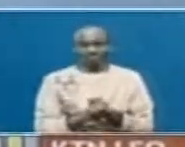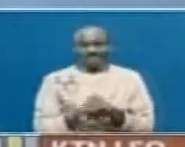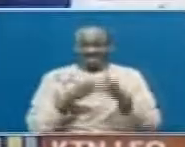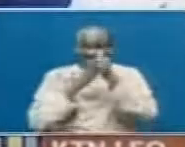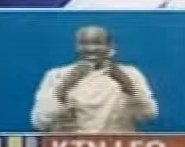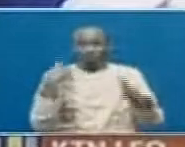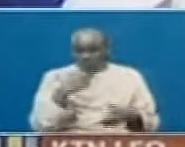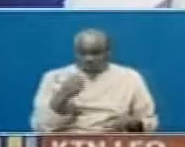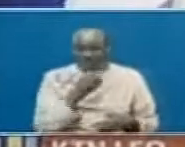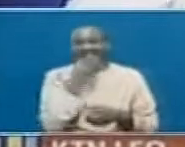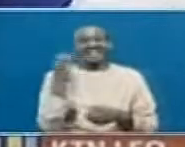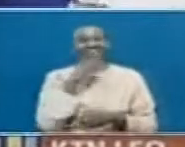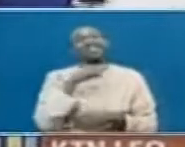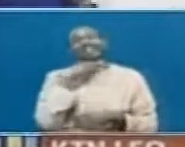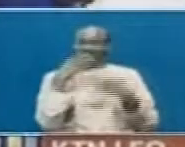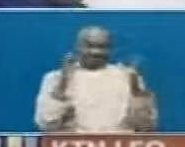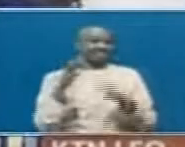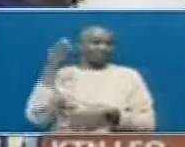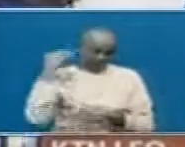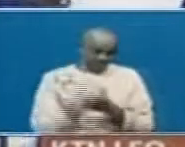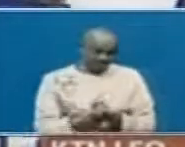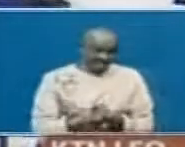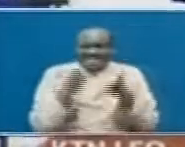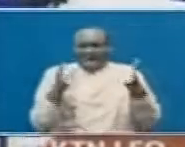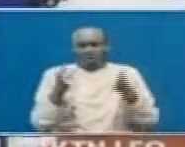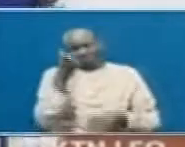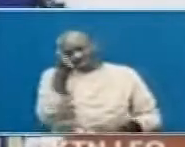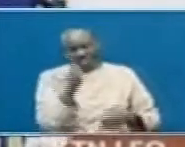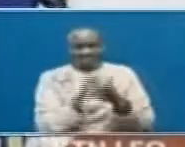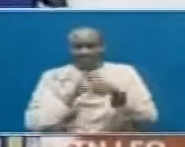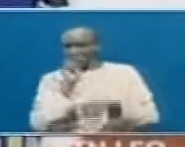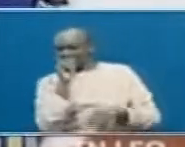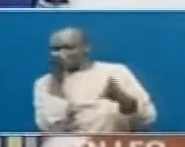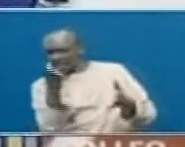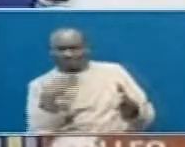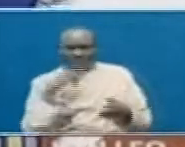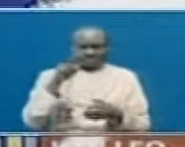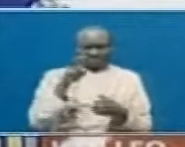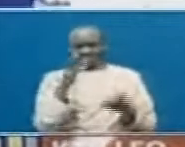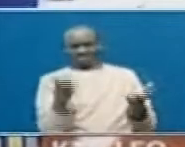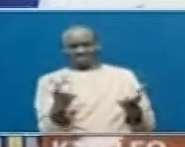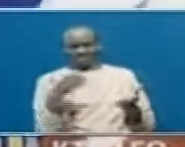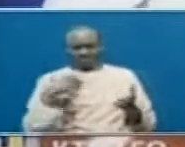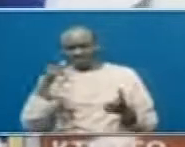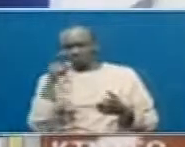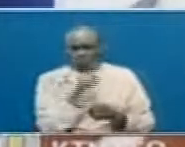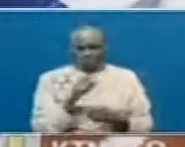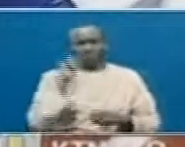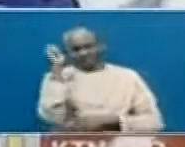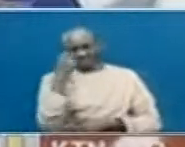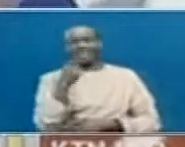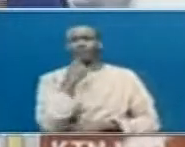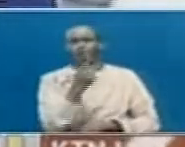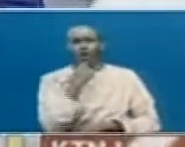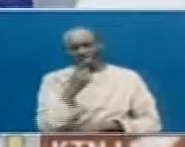uongozi wa hayati mzee Jomo Kenyatta wakati huo. Sasa basi napoangalia pale na muona kwa mbali anaingia rais